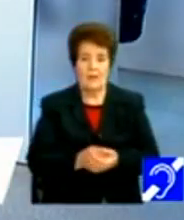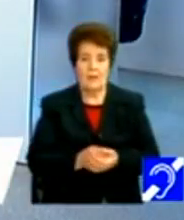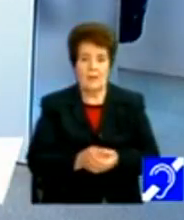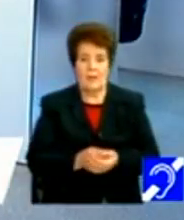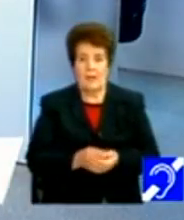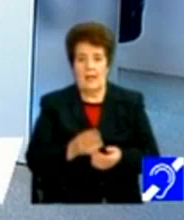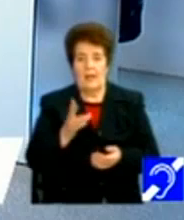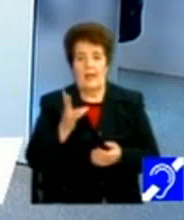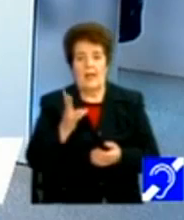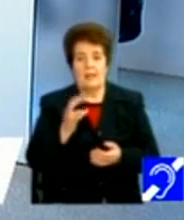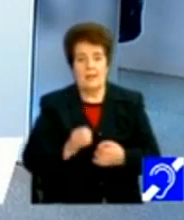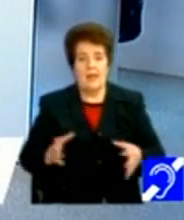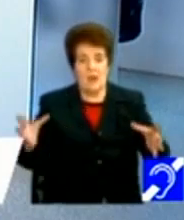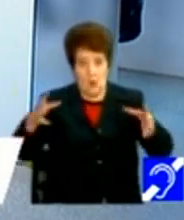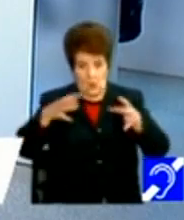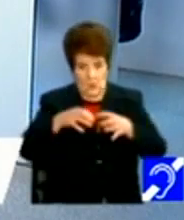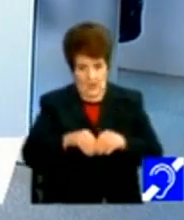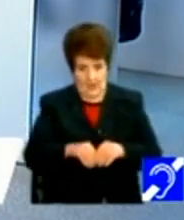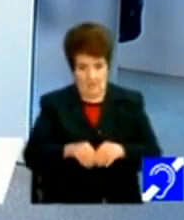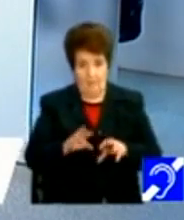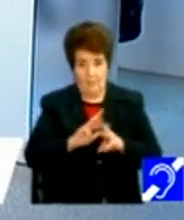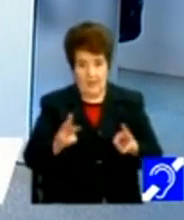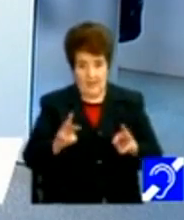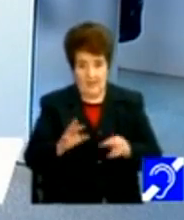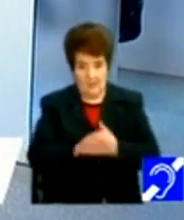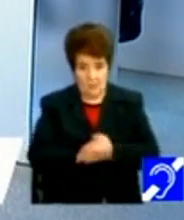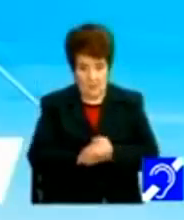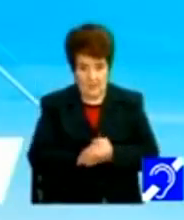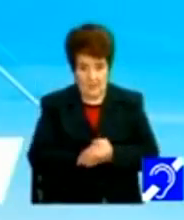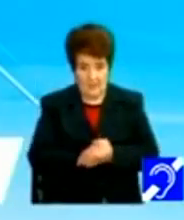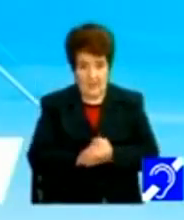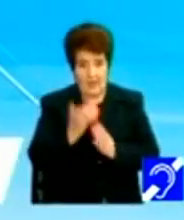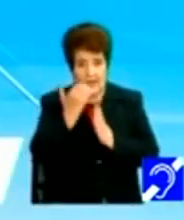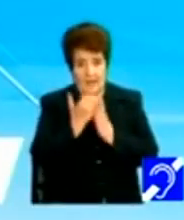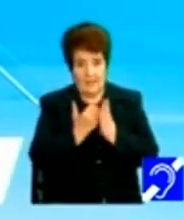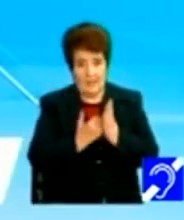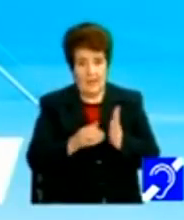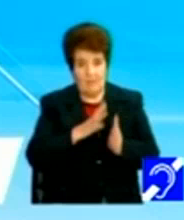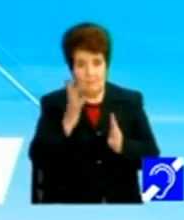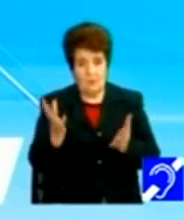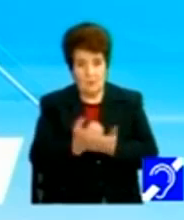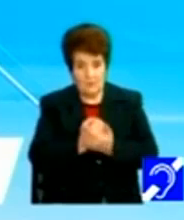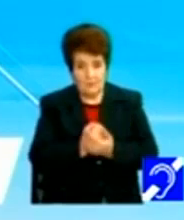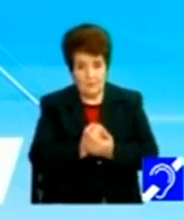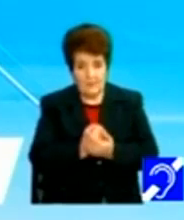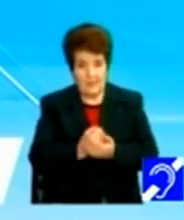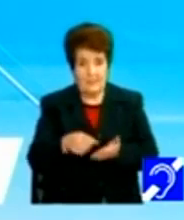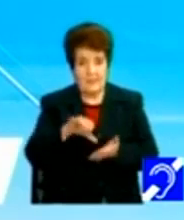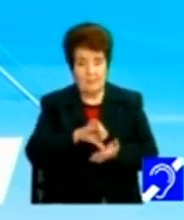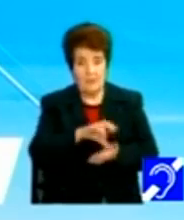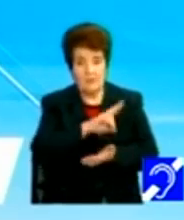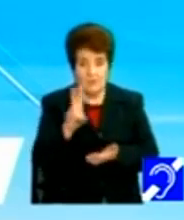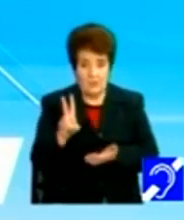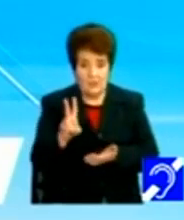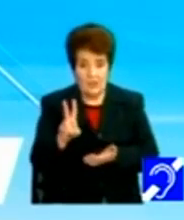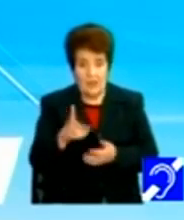lider. Ne unim cu toate partidele împreună în cadrul mișcării unioniste și acolo am stabilit niște criterii. Respectiv am fi găsit numitorul comun, cine să ne reprezinte în aceste alegeri.